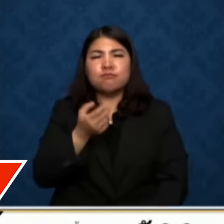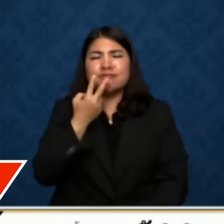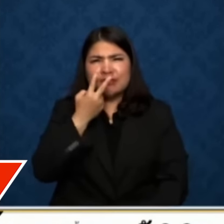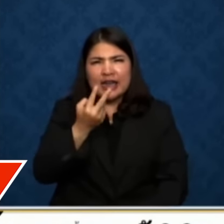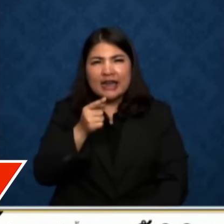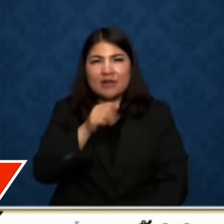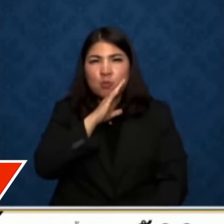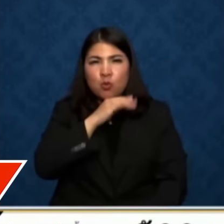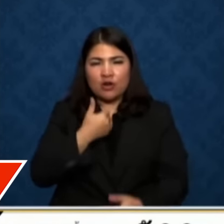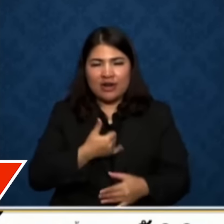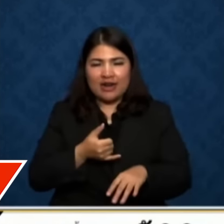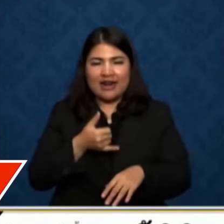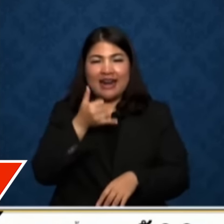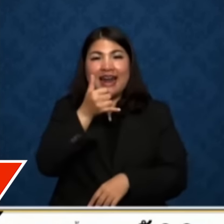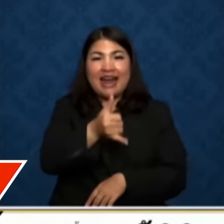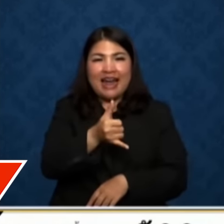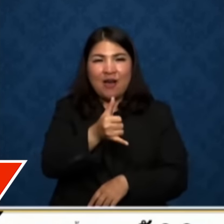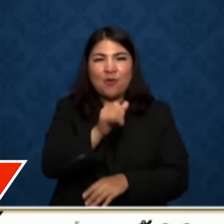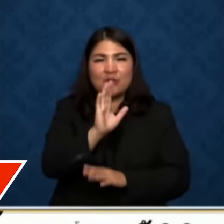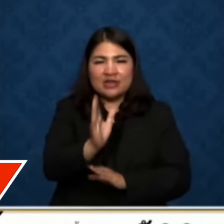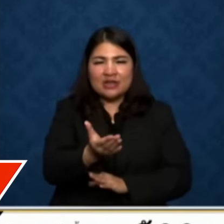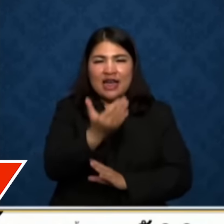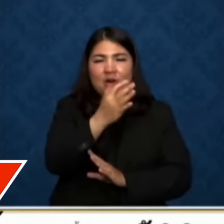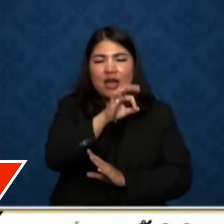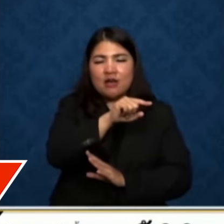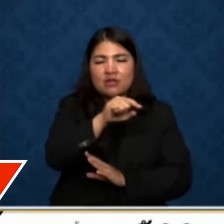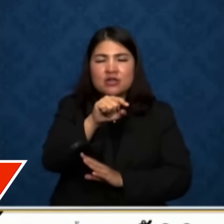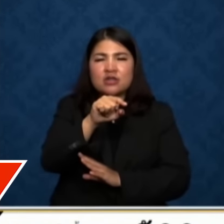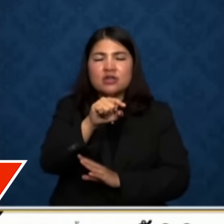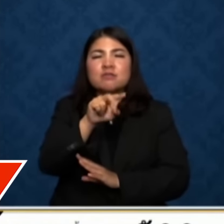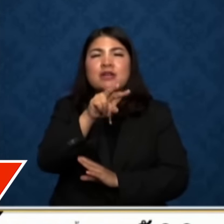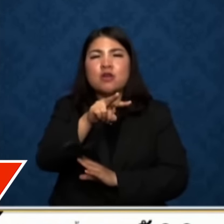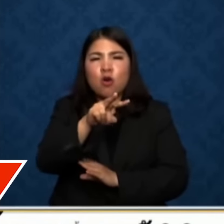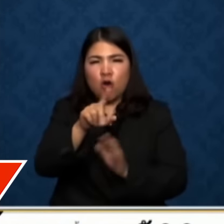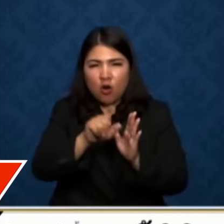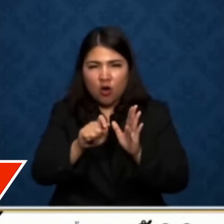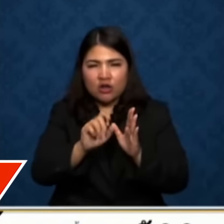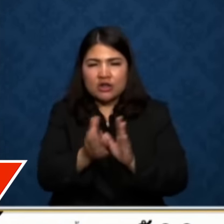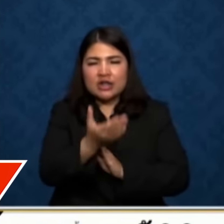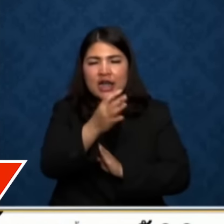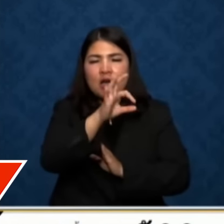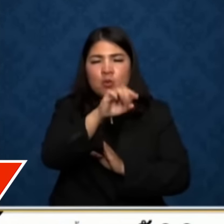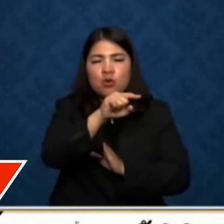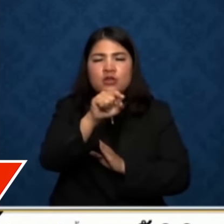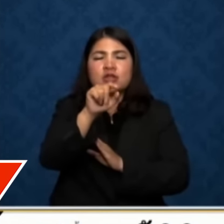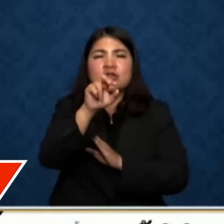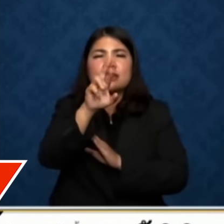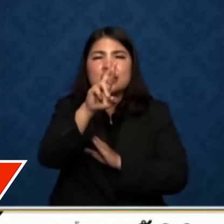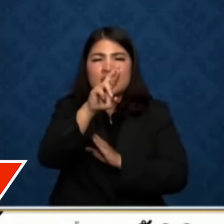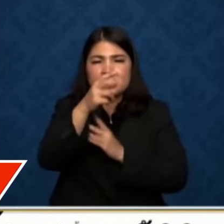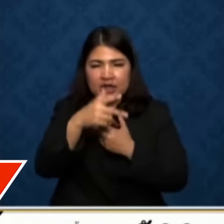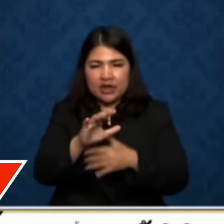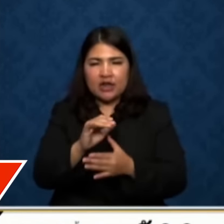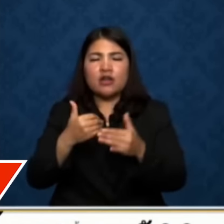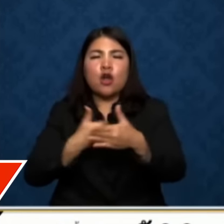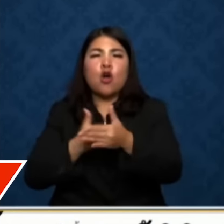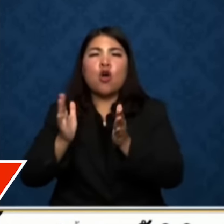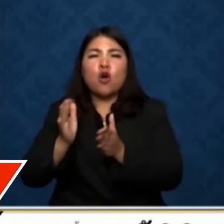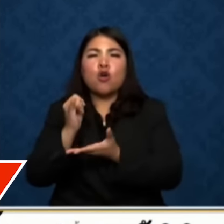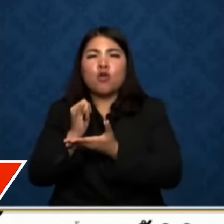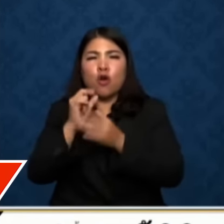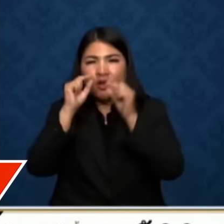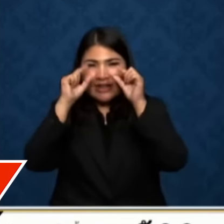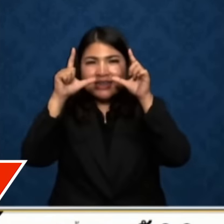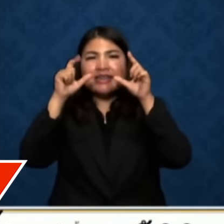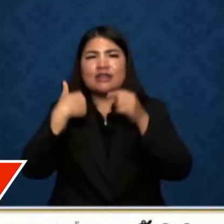เข้าห้องผ่าตัดเข้า OR 9:00 น. ออก 14:00 น.เนี่ยแปลว่าผ่าจริงประมาณสัก3ชั่วโมงคือ 9:00 น. ถึงเที่ยงเที่ยงถึง 14:00 น.เนี่ยอยู่ใน recovery room ครับรอฟื้น